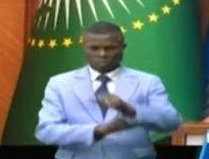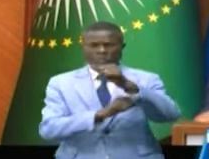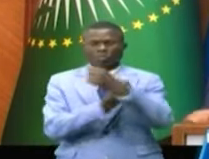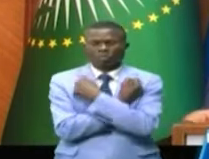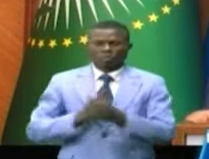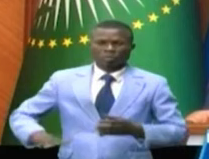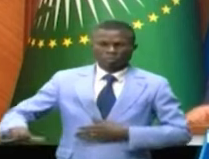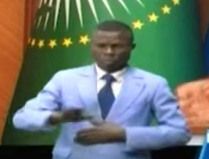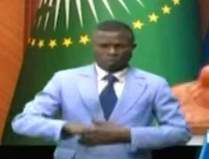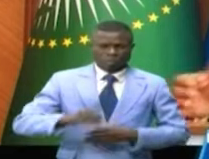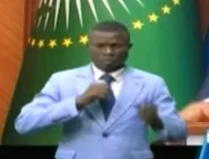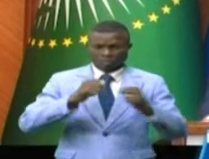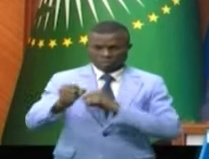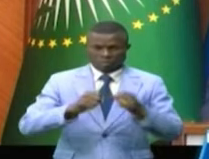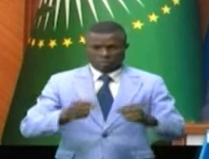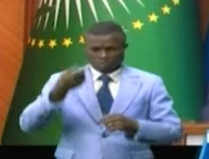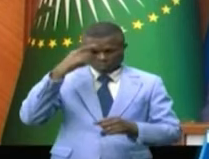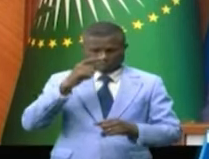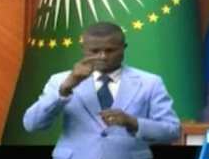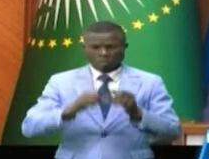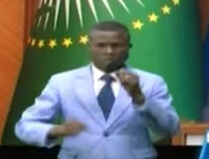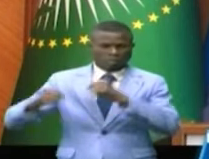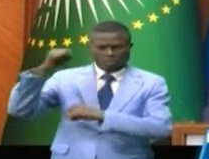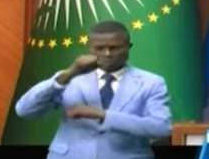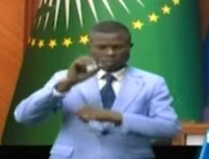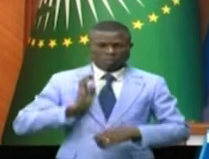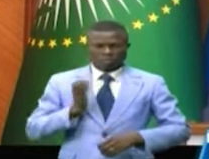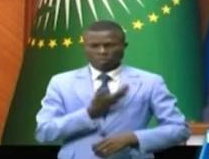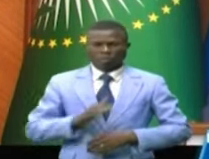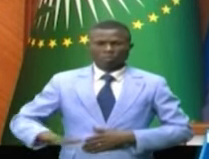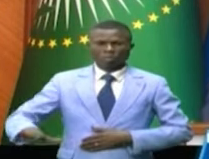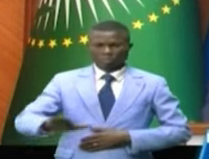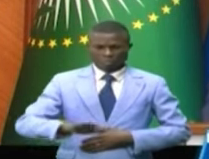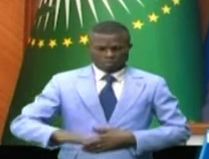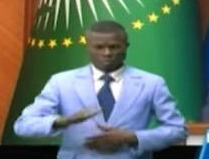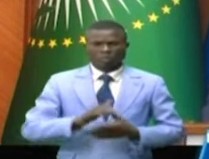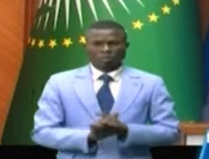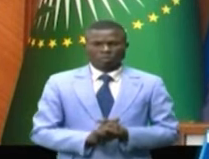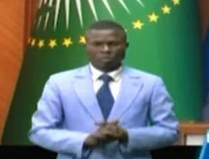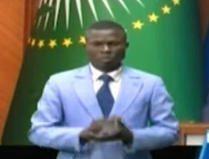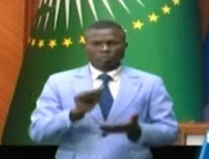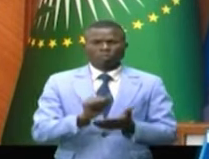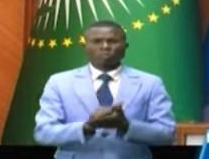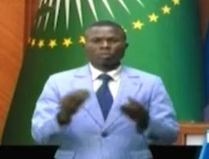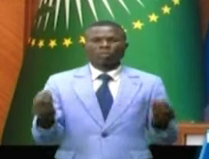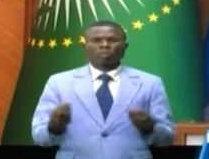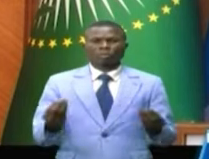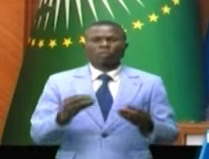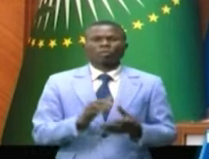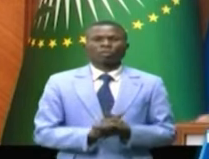patriotique à cette lutte pour la survie de notre nation. C'est pourquoi,